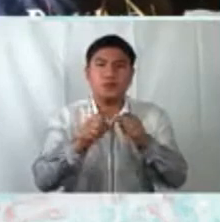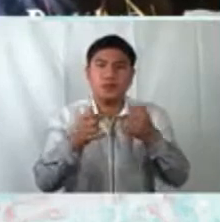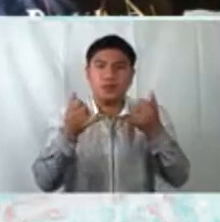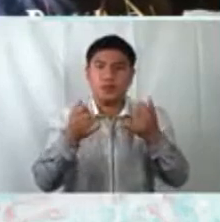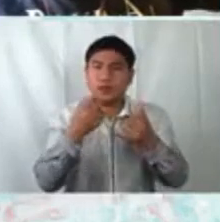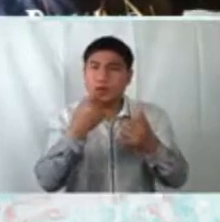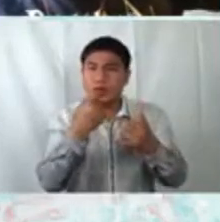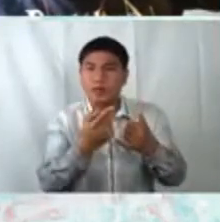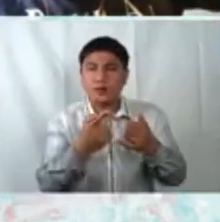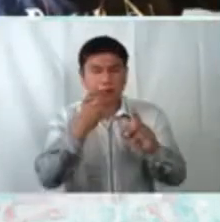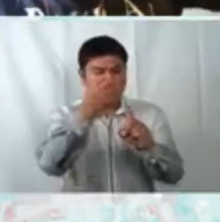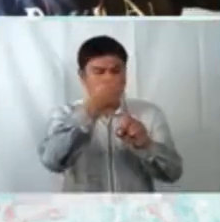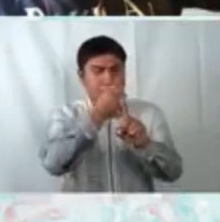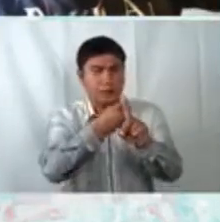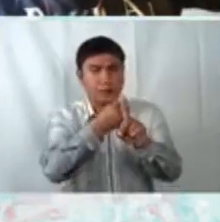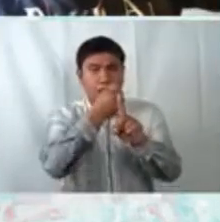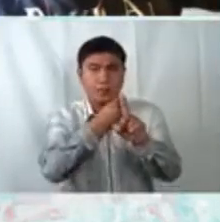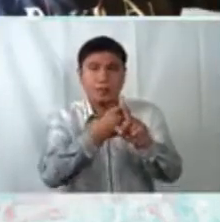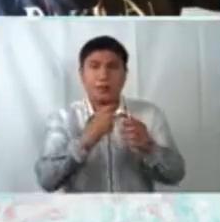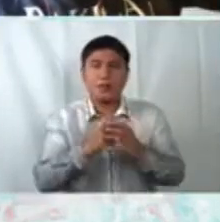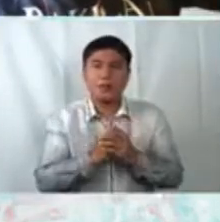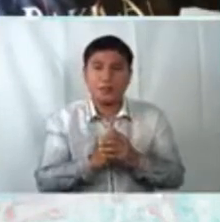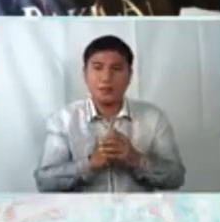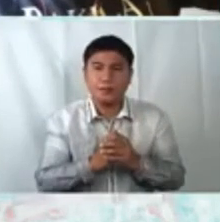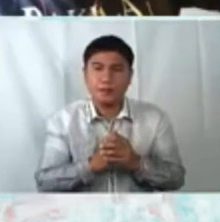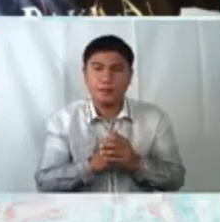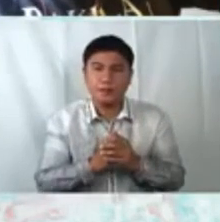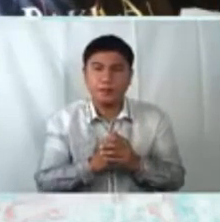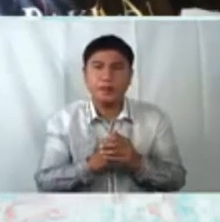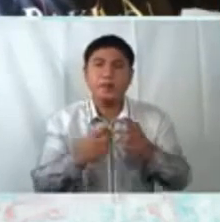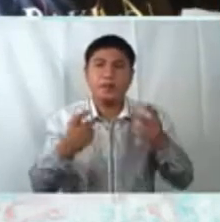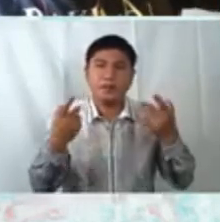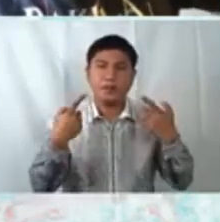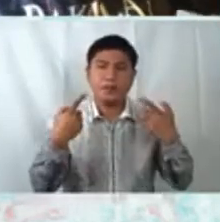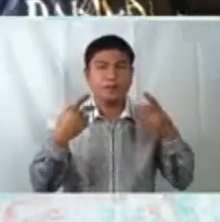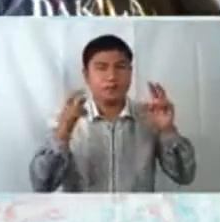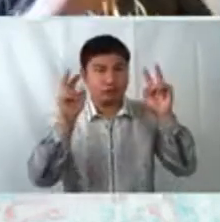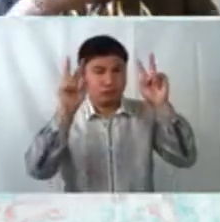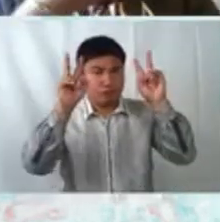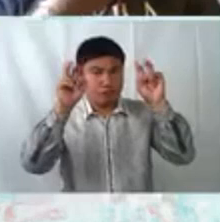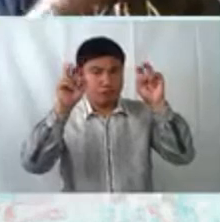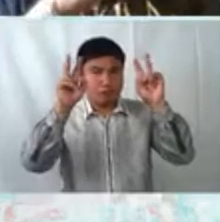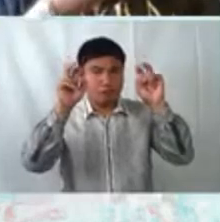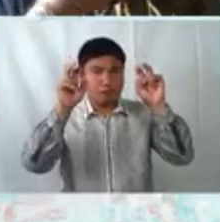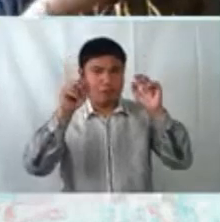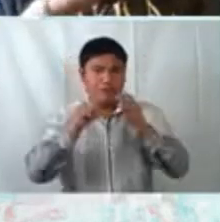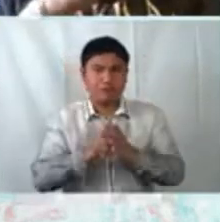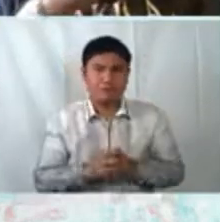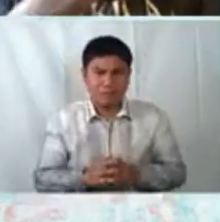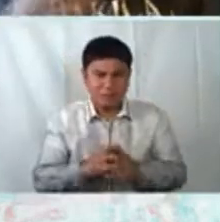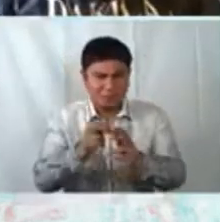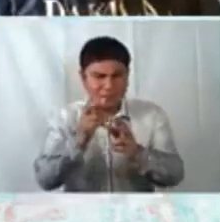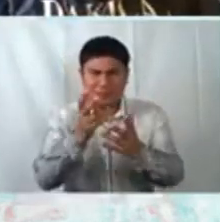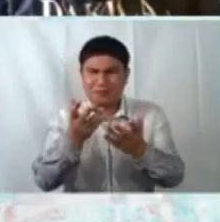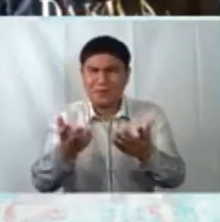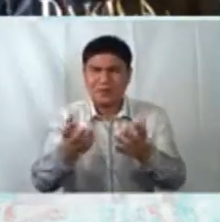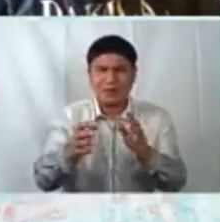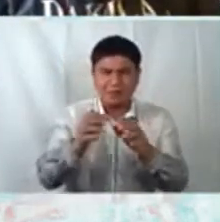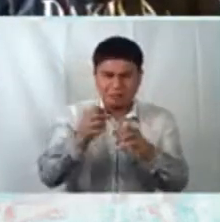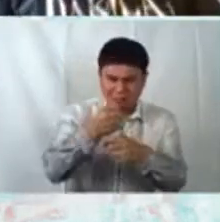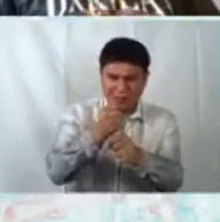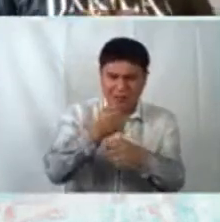sinasabi no, September, no? Ay mayroong tinatawag na ni-ratify na